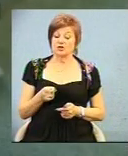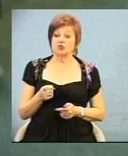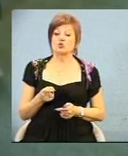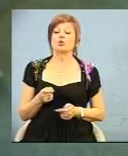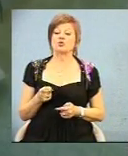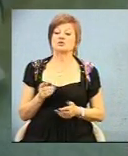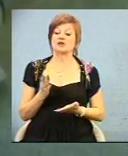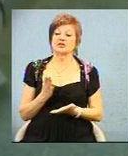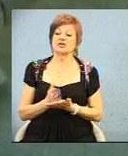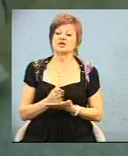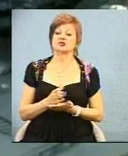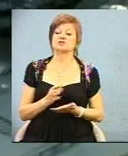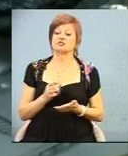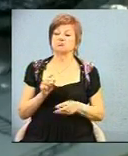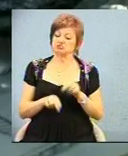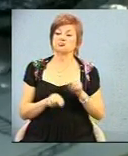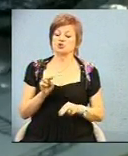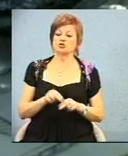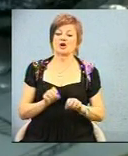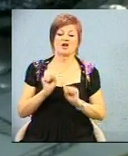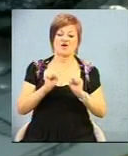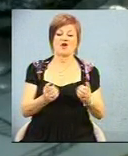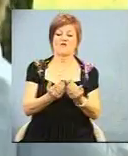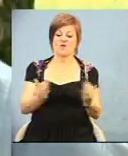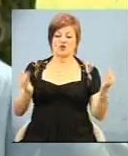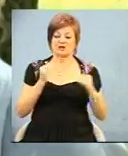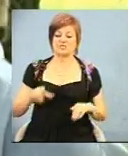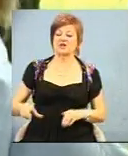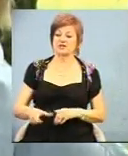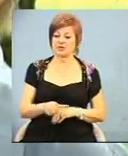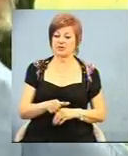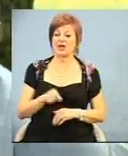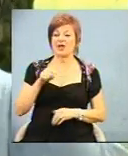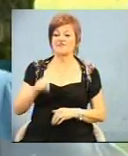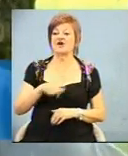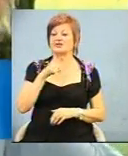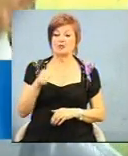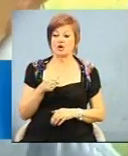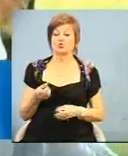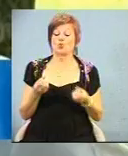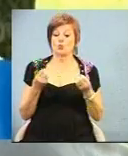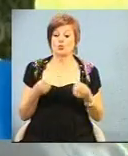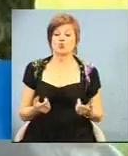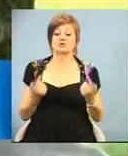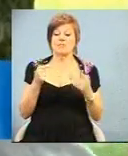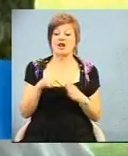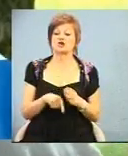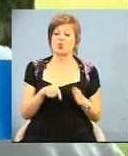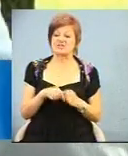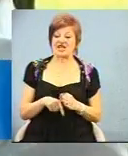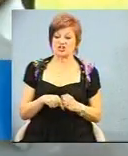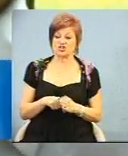відкинув золотоординців і відбудував фортеці на Дніпрі. В цьому році, звичайно, просто великого значення були ці